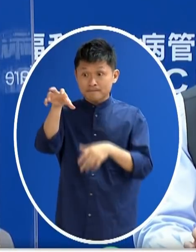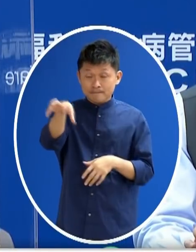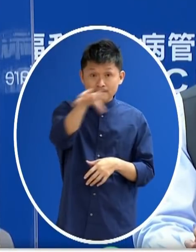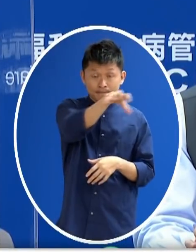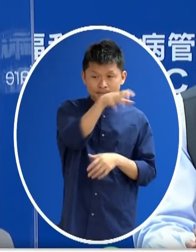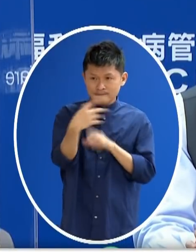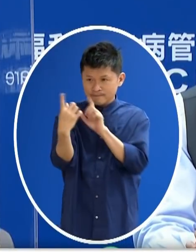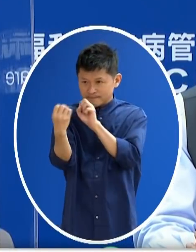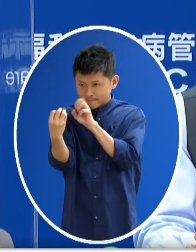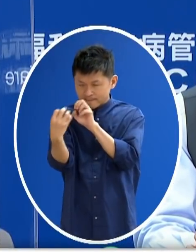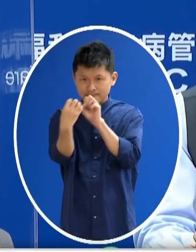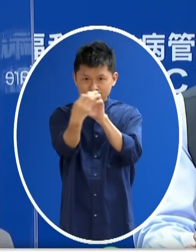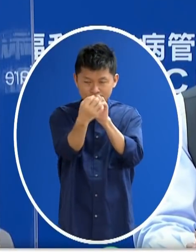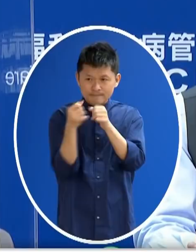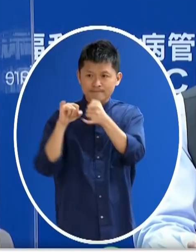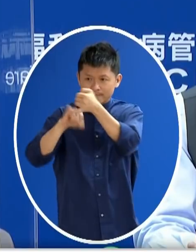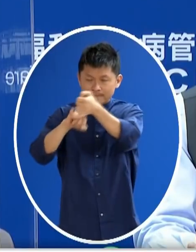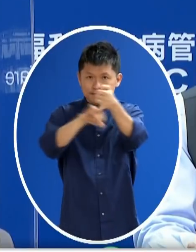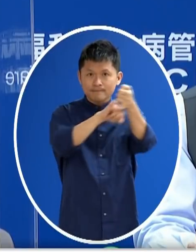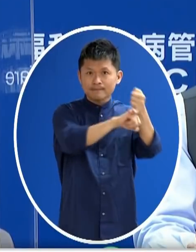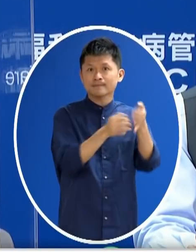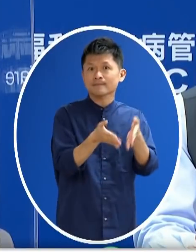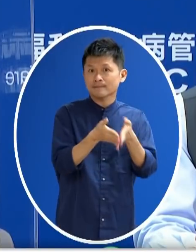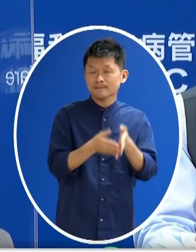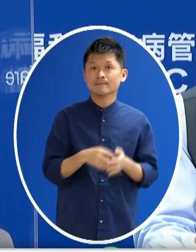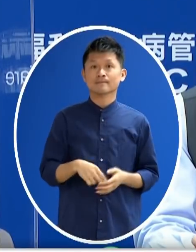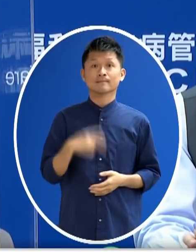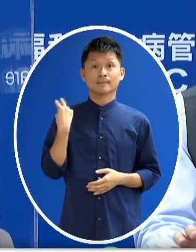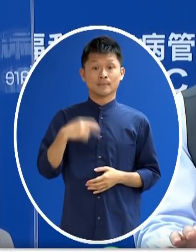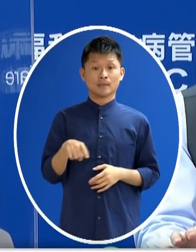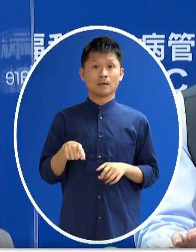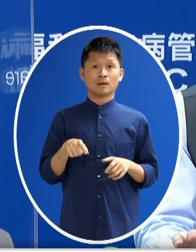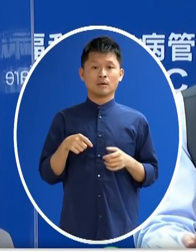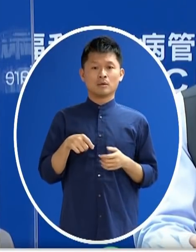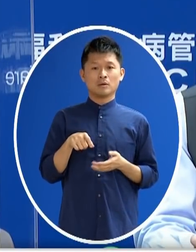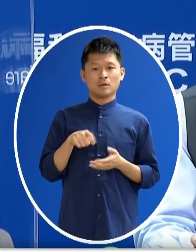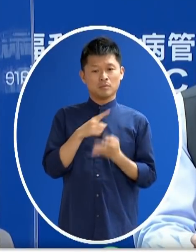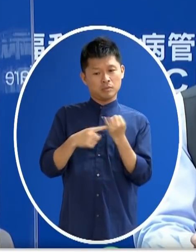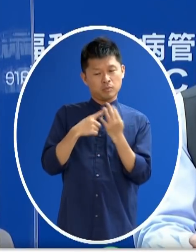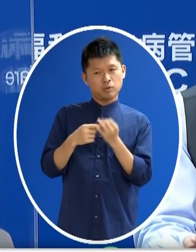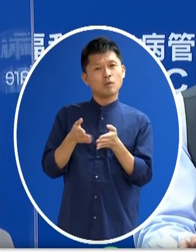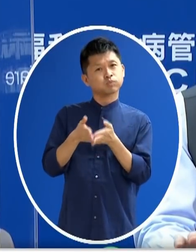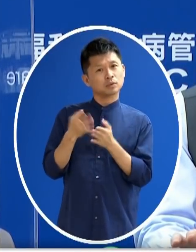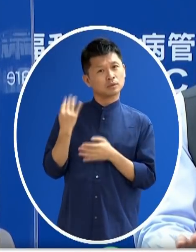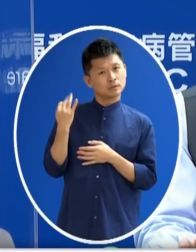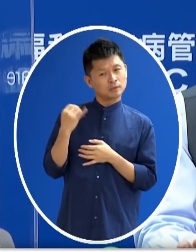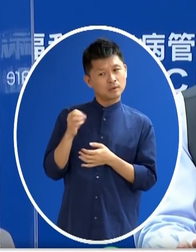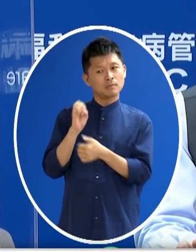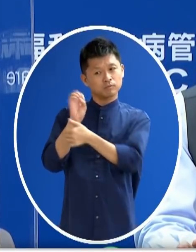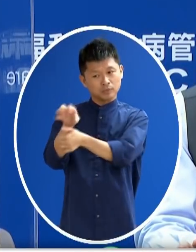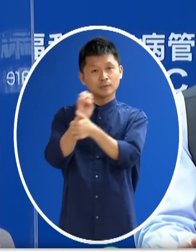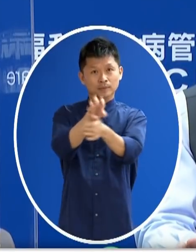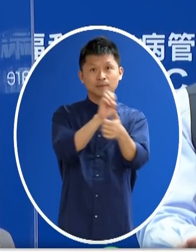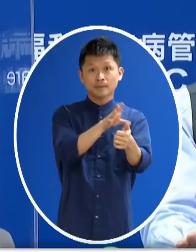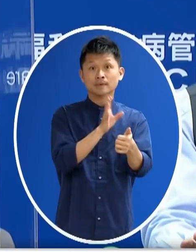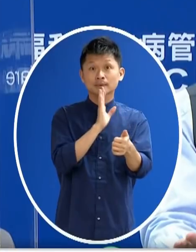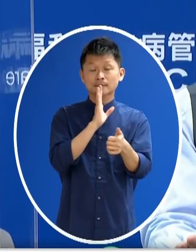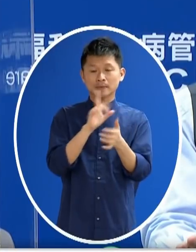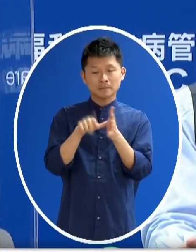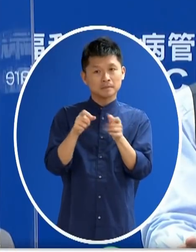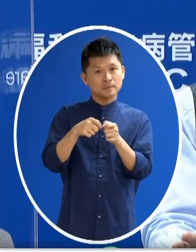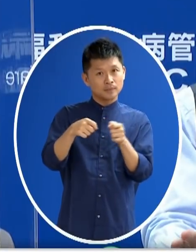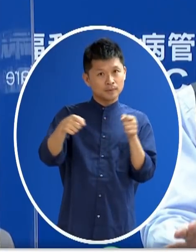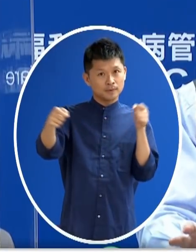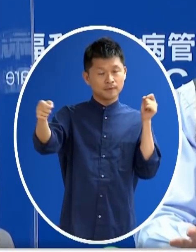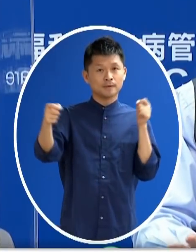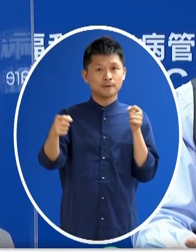相关的一个洽购跟讨论。好，那我们也都提出一定的数量，那当然在了比较长的时间的一个哈，